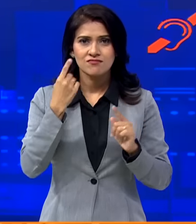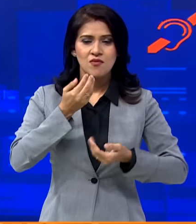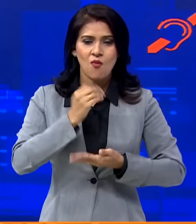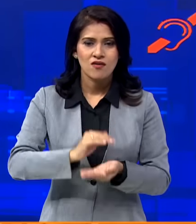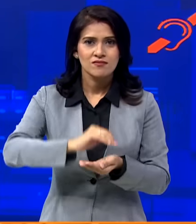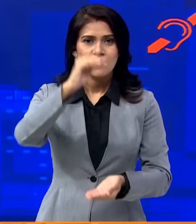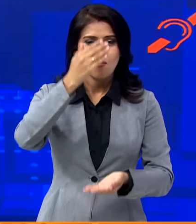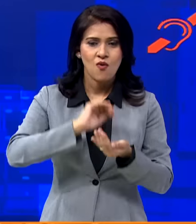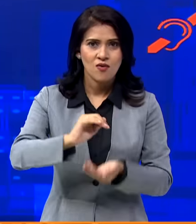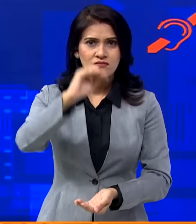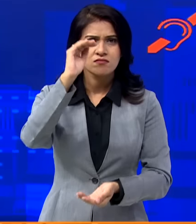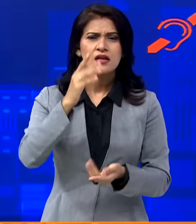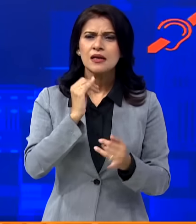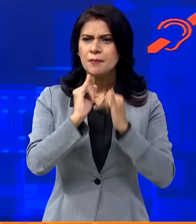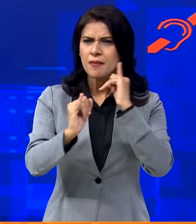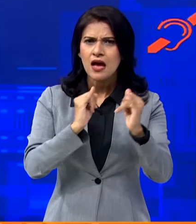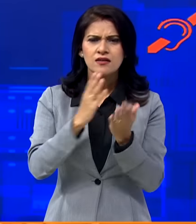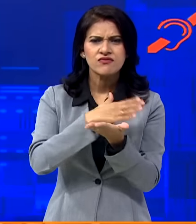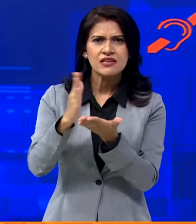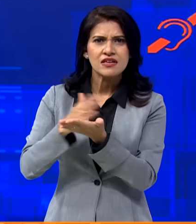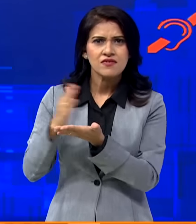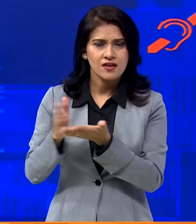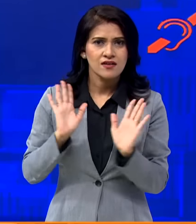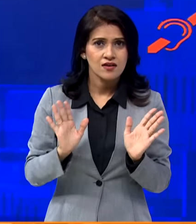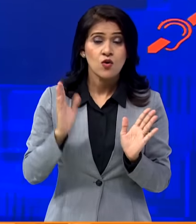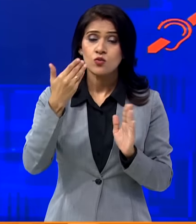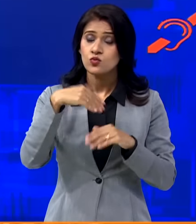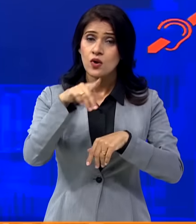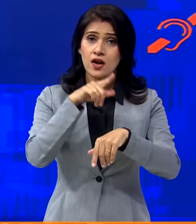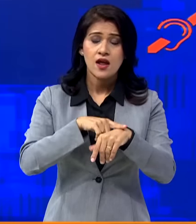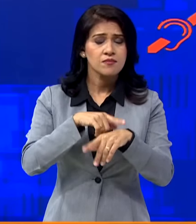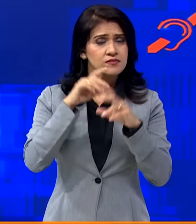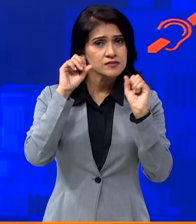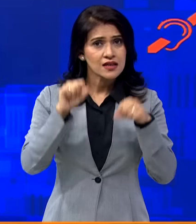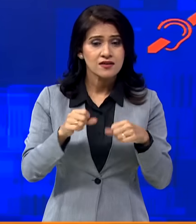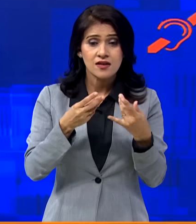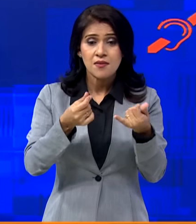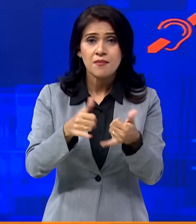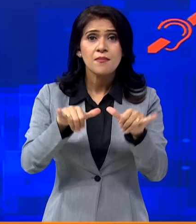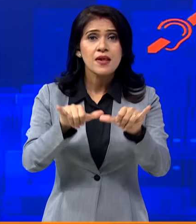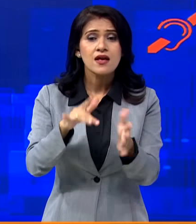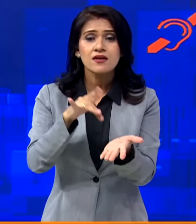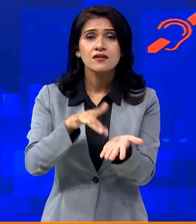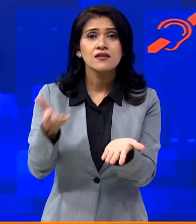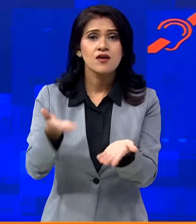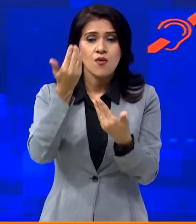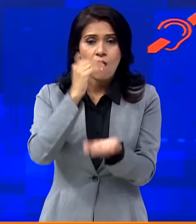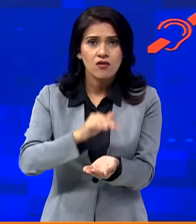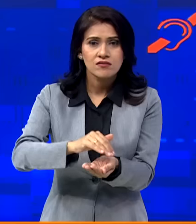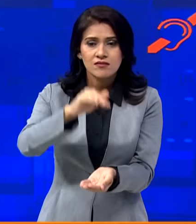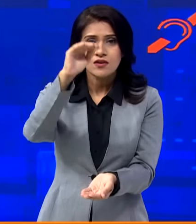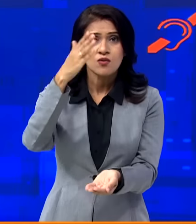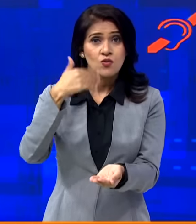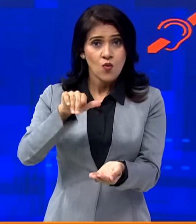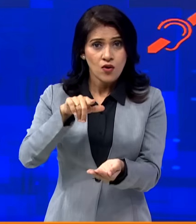लेगा विष्णु यस नाम के ब्राह्मण के यहां वो अवतार लेंगे तो जिस धरा पर भगवान आएगा उस धरा को नमन